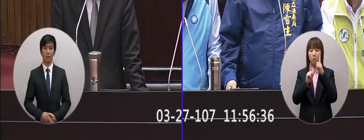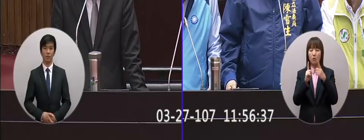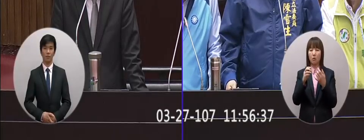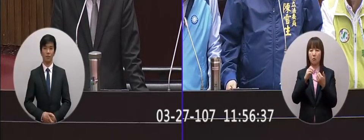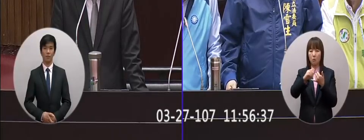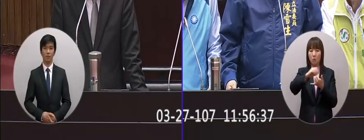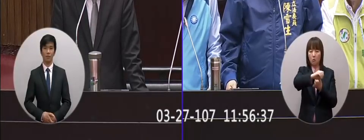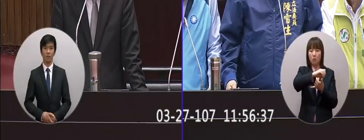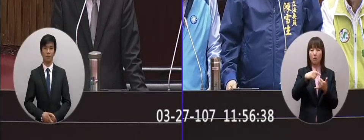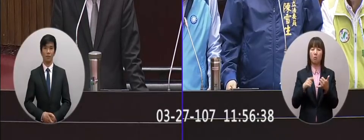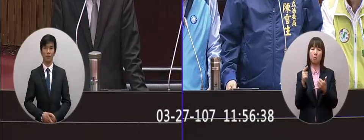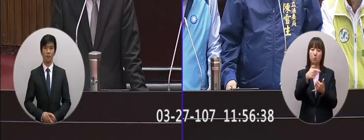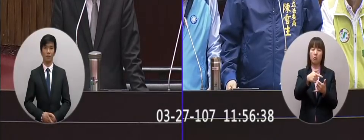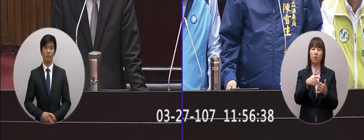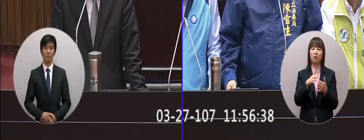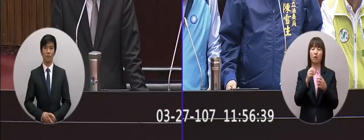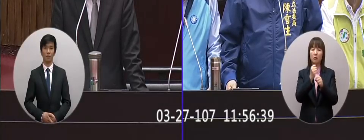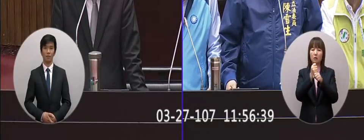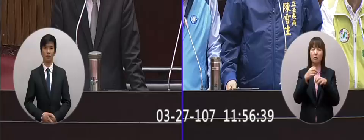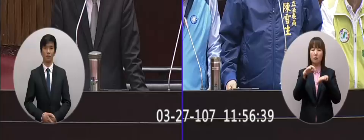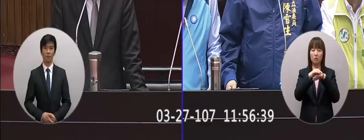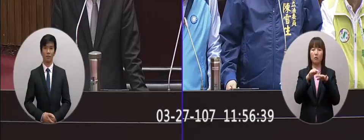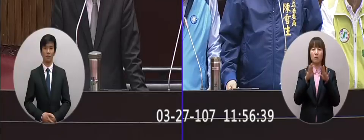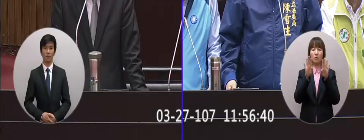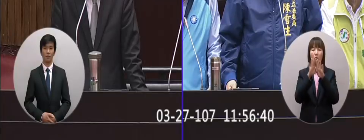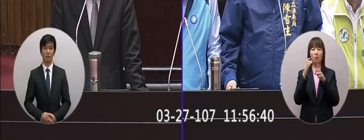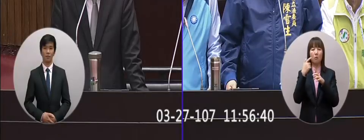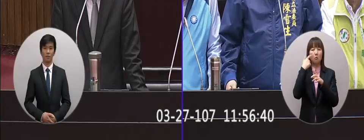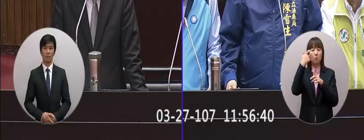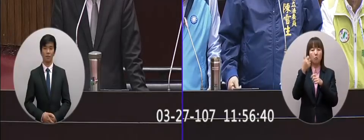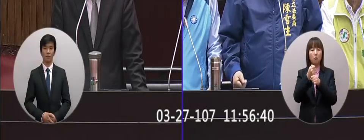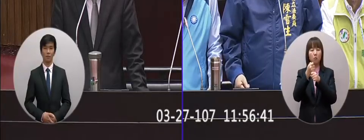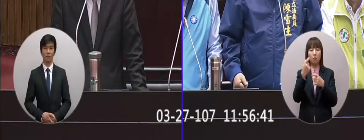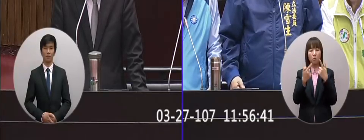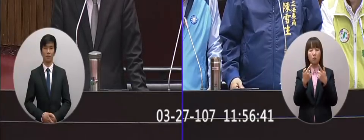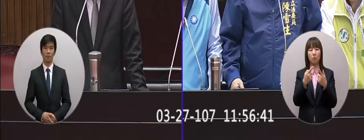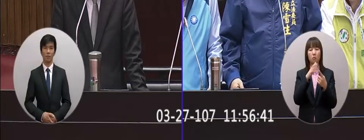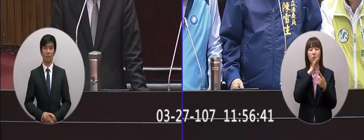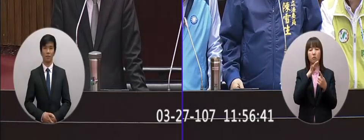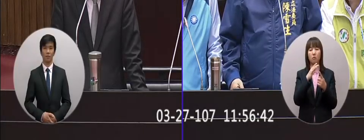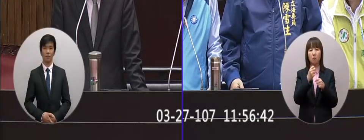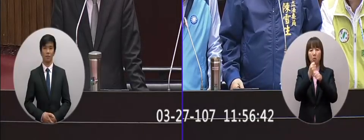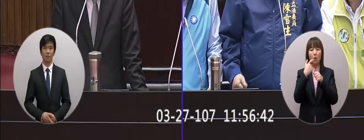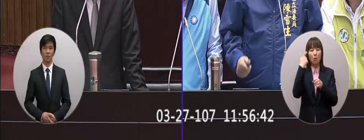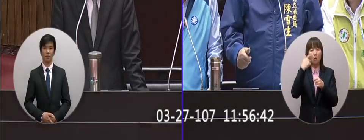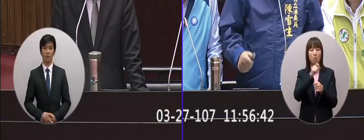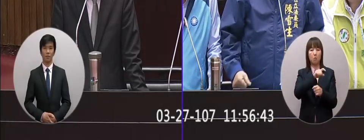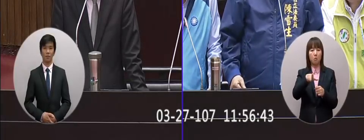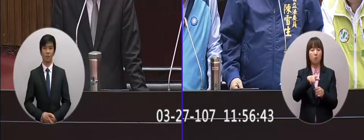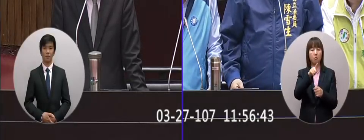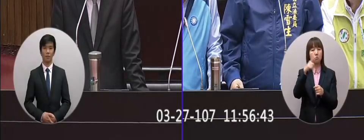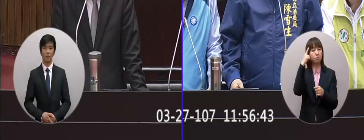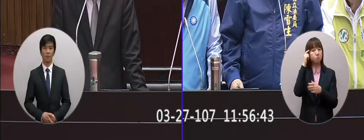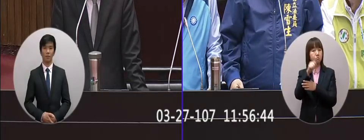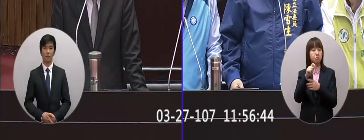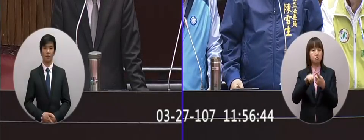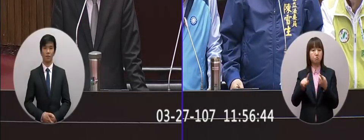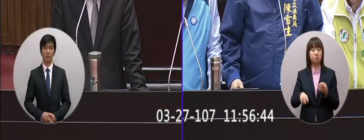金门、马祖、澎湖好。金门、马祖、澎湖里面呢、啊，金门跟澎湖又比马祖建设来得好。院长，你同